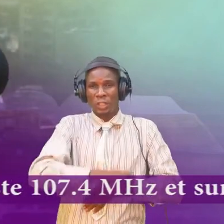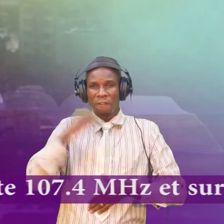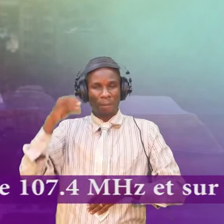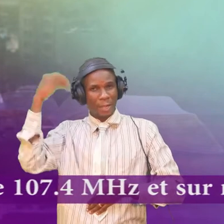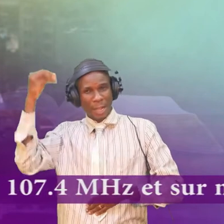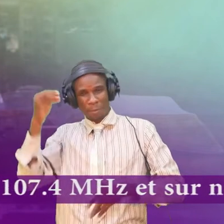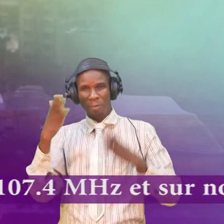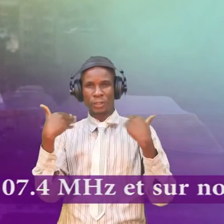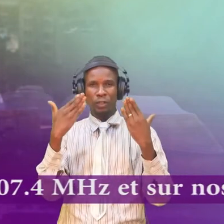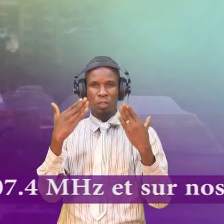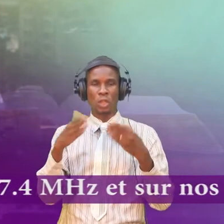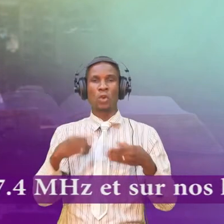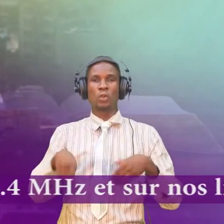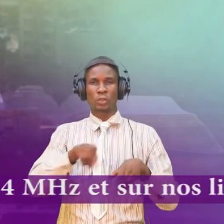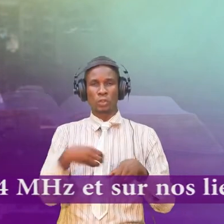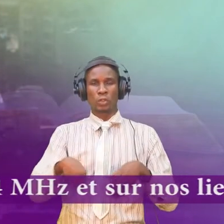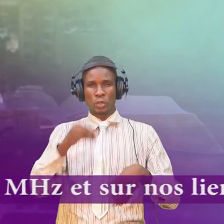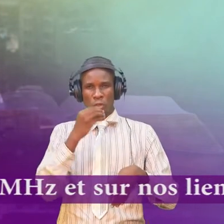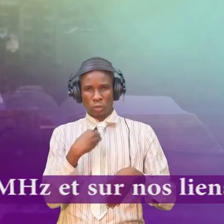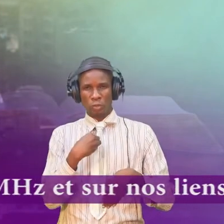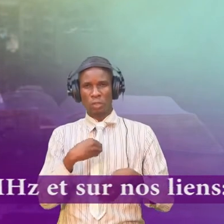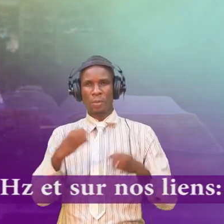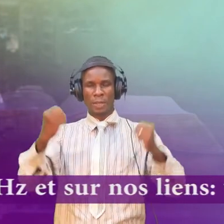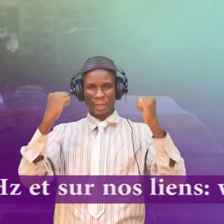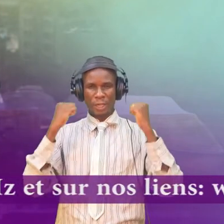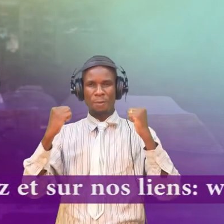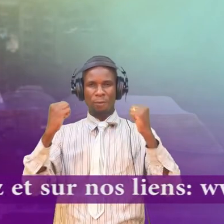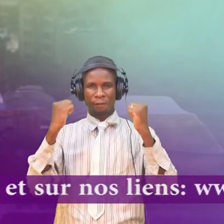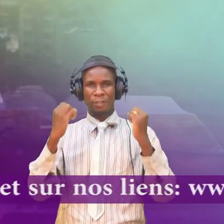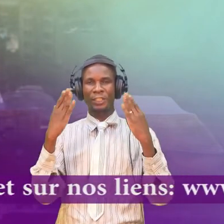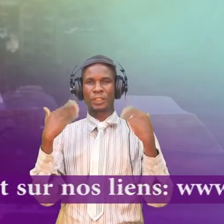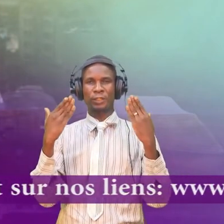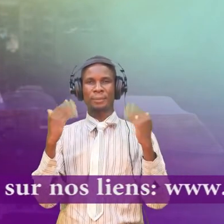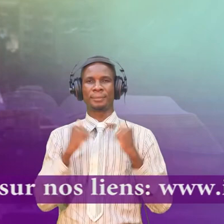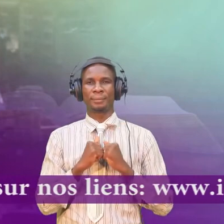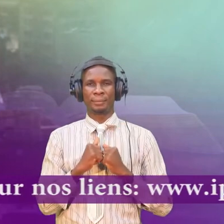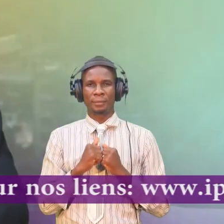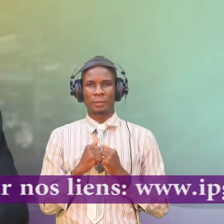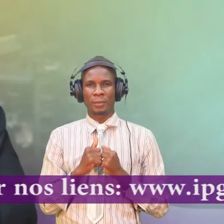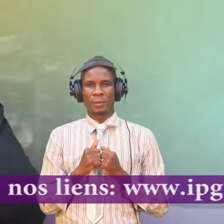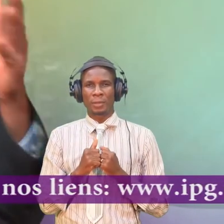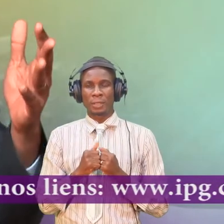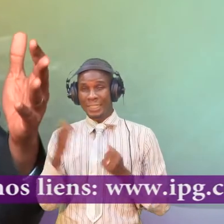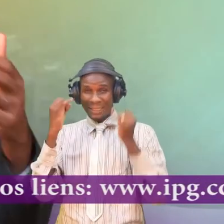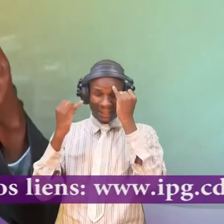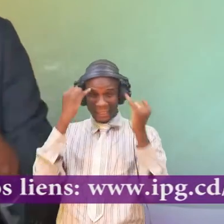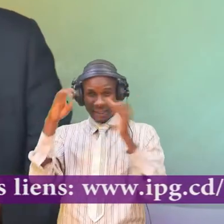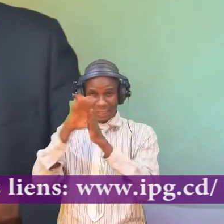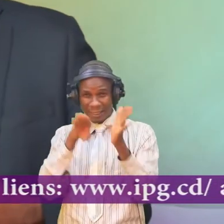anaitimiza, na ahadi za Mungu zinatupa uhakika kwamba wokovu ni ya